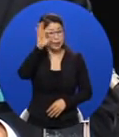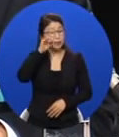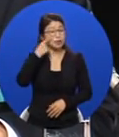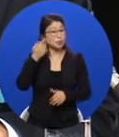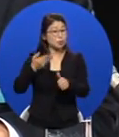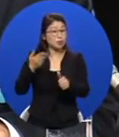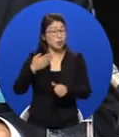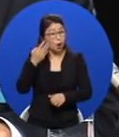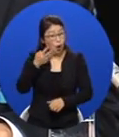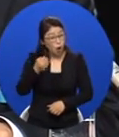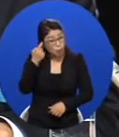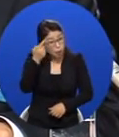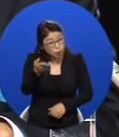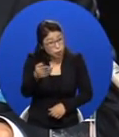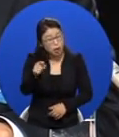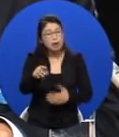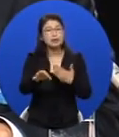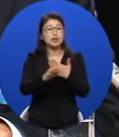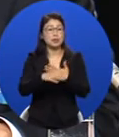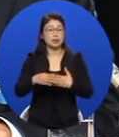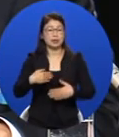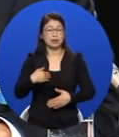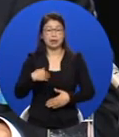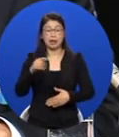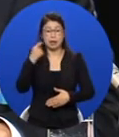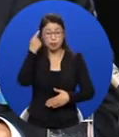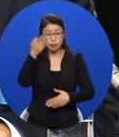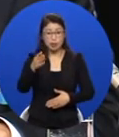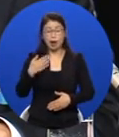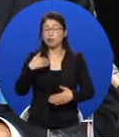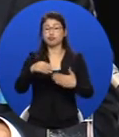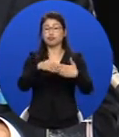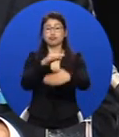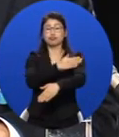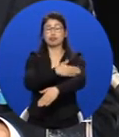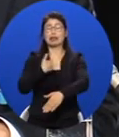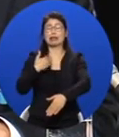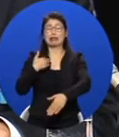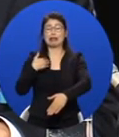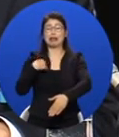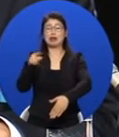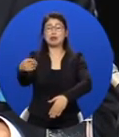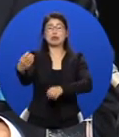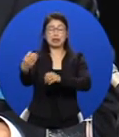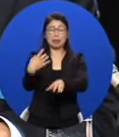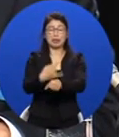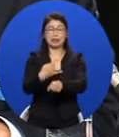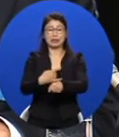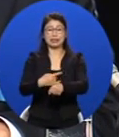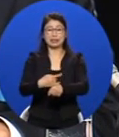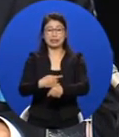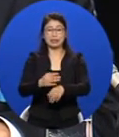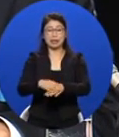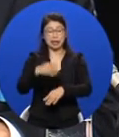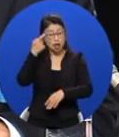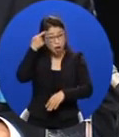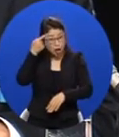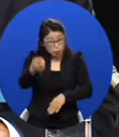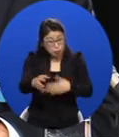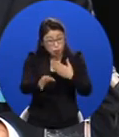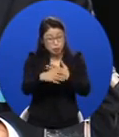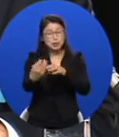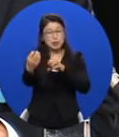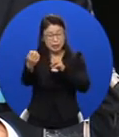게 얼마죠? 아니, 알아서. 그러면 제가 하나만 묻죠. 아니야, 주도권은 내가 잡았는데 질문하면 됩니까? 아니, 완전히 물어보시면